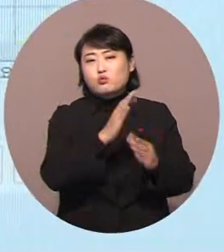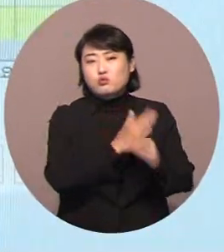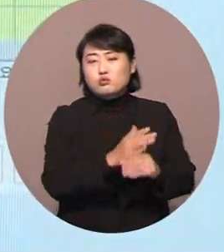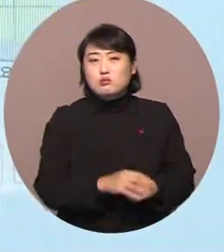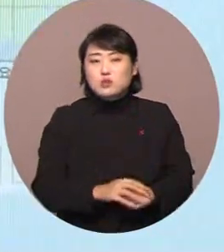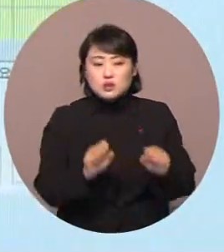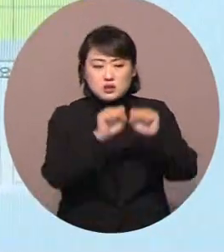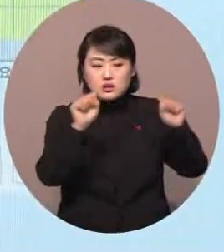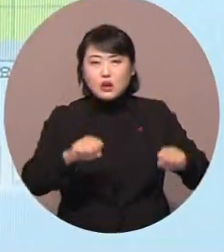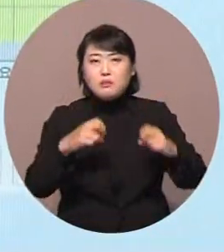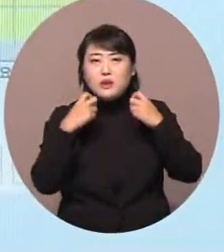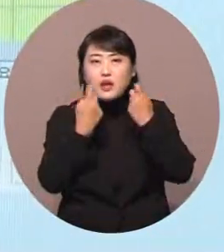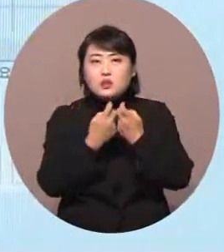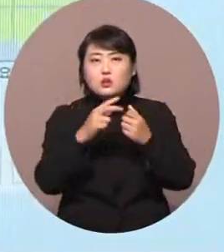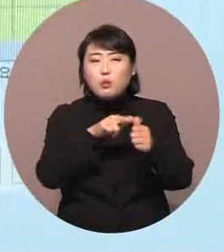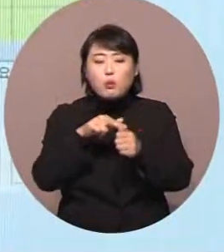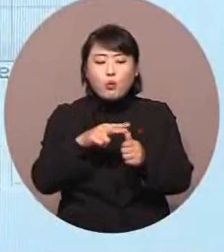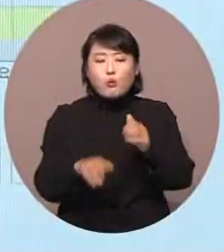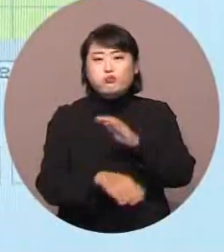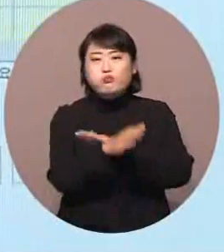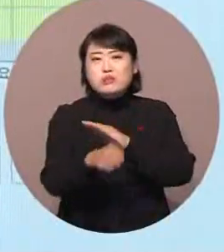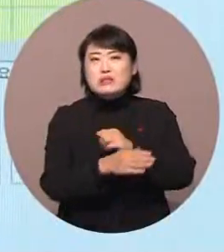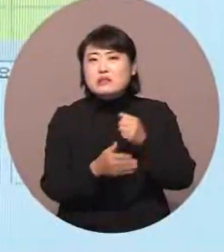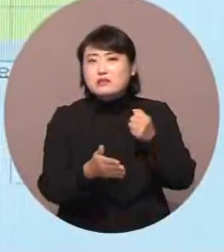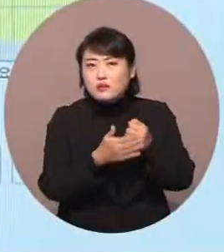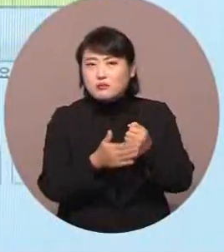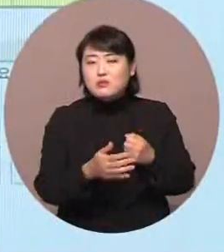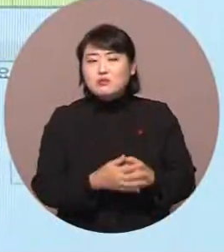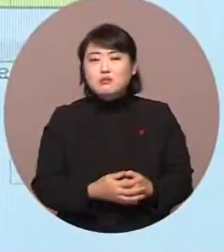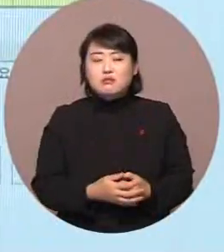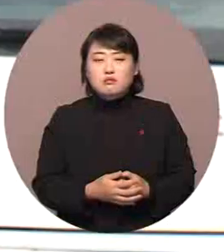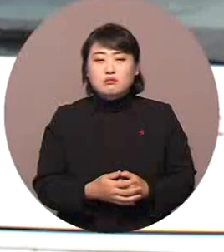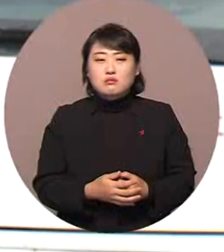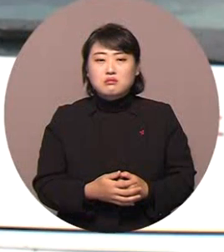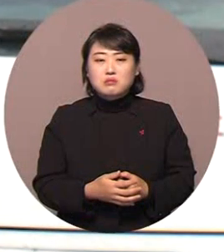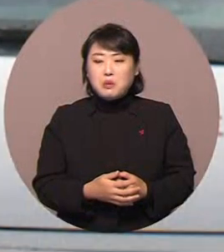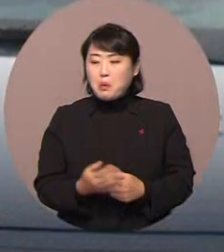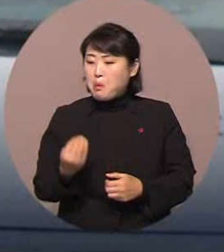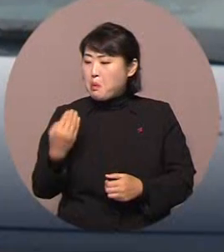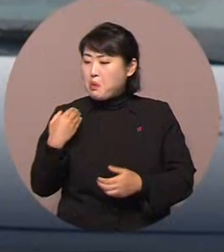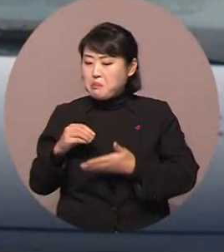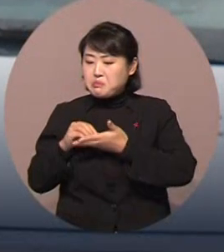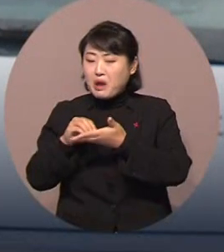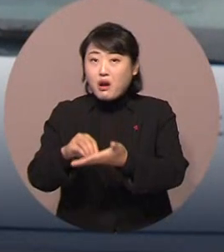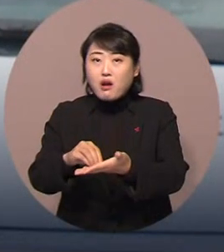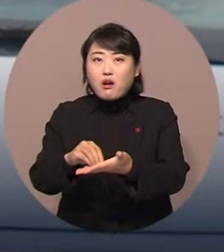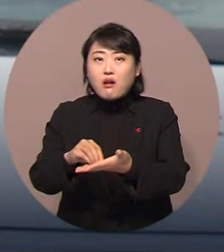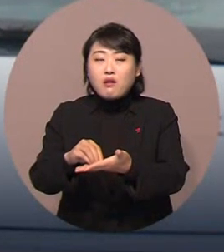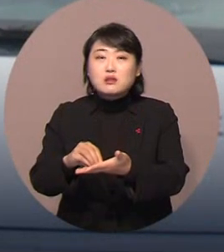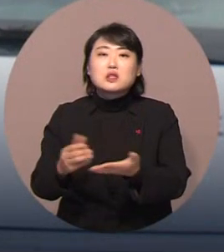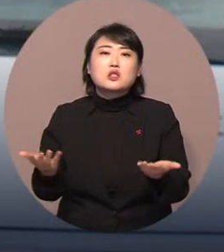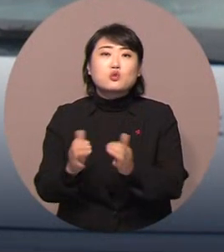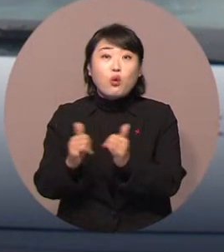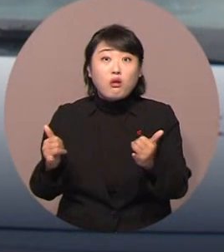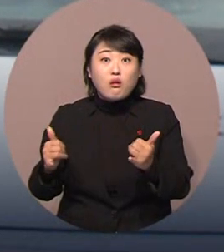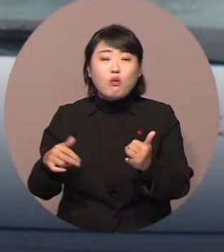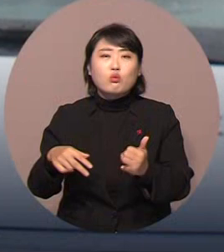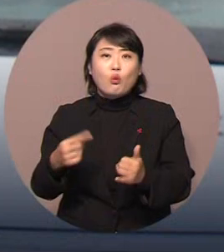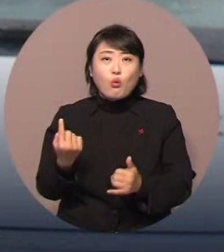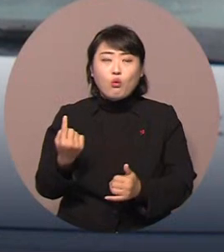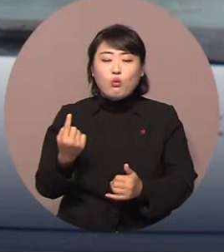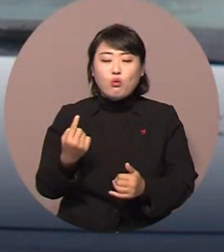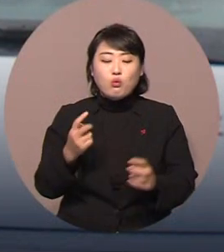허술한 개인 정보 관리 때문입니다 잠시 입사한 응급구조사 선생님들까지 저희